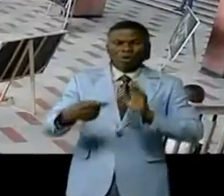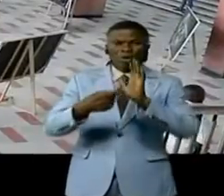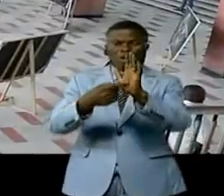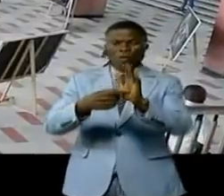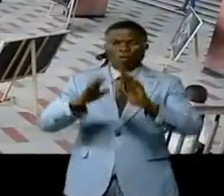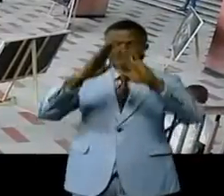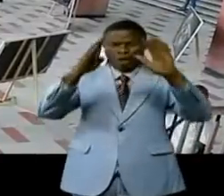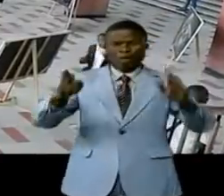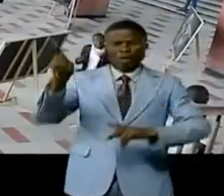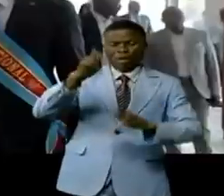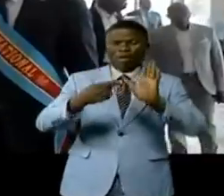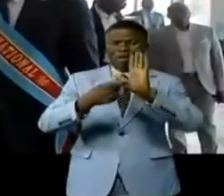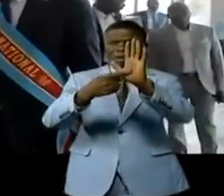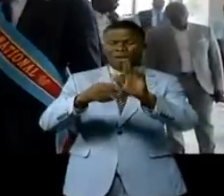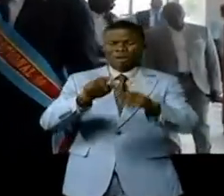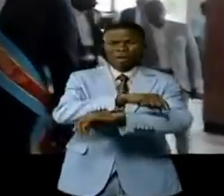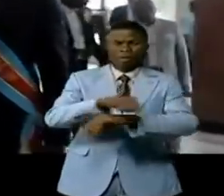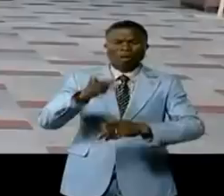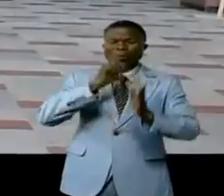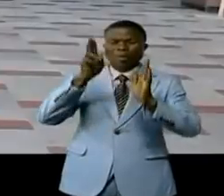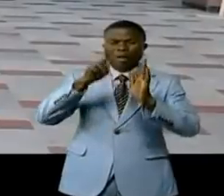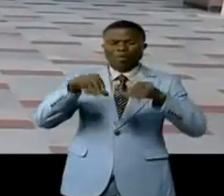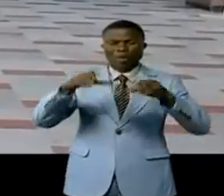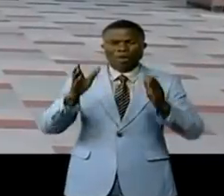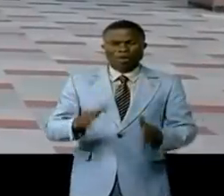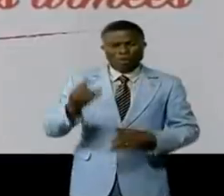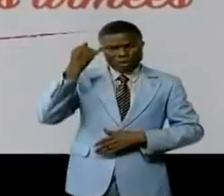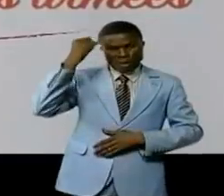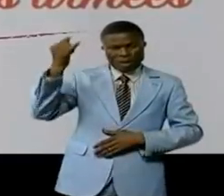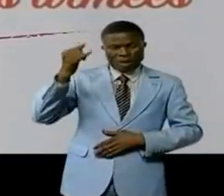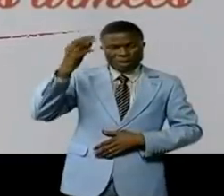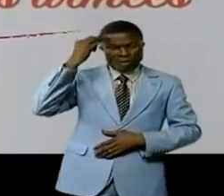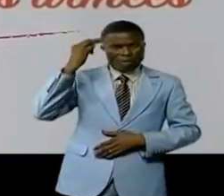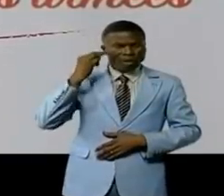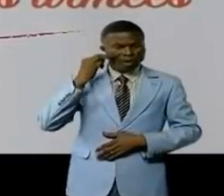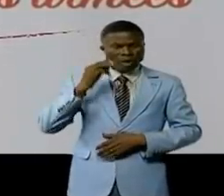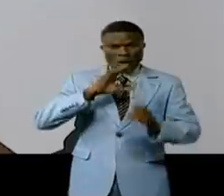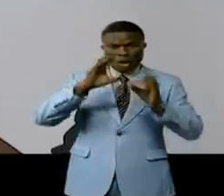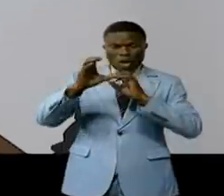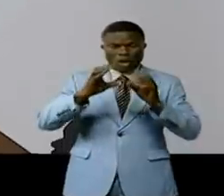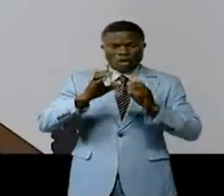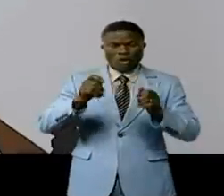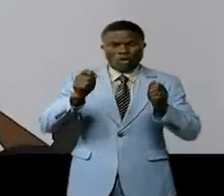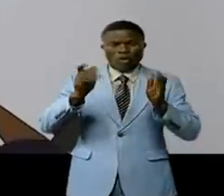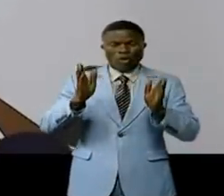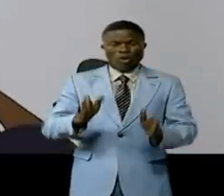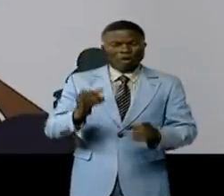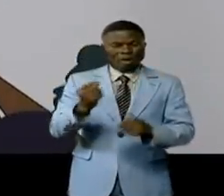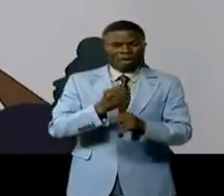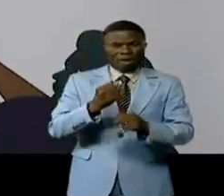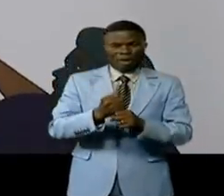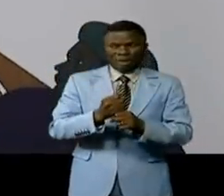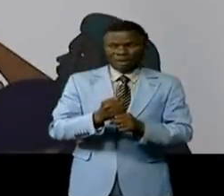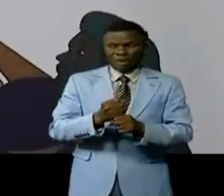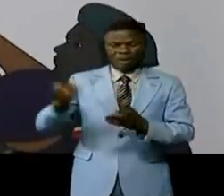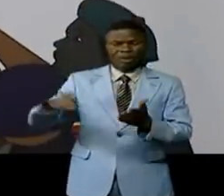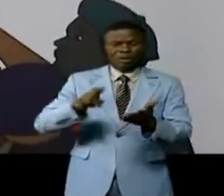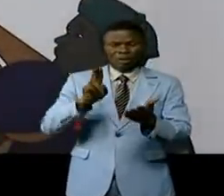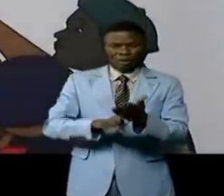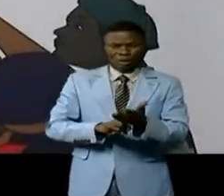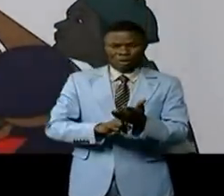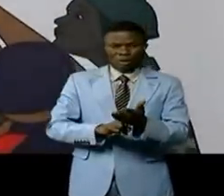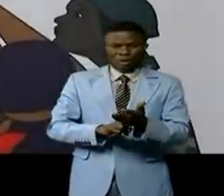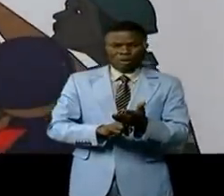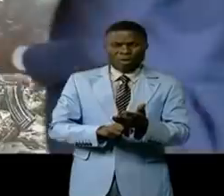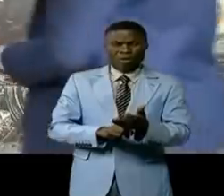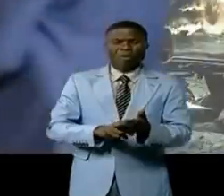du Palais du Peuple, siège du Parlement congolais, initiative du ministre de la Communication et Médias, une œuvre qui porte la signature de ces